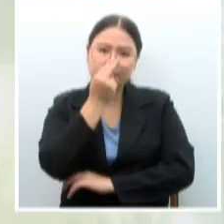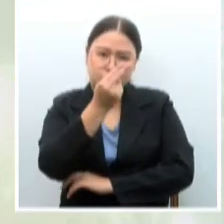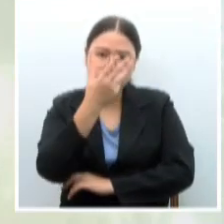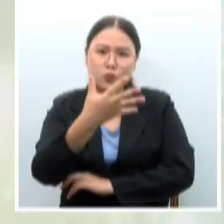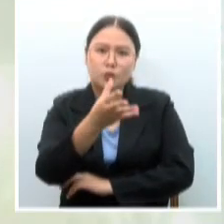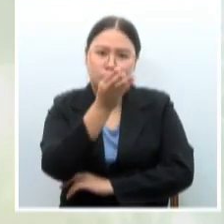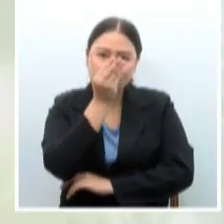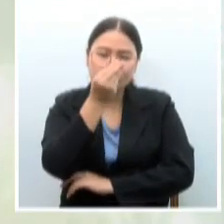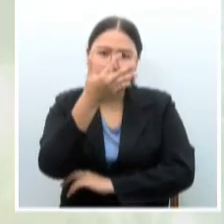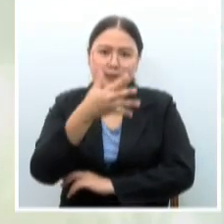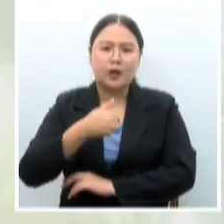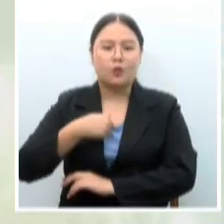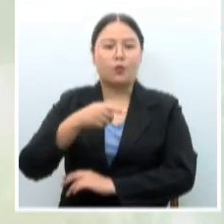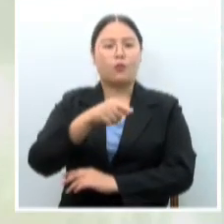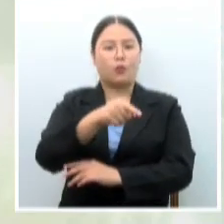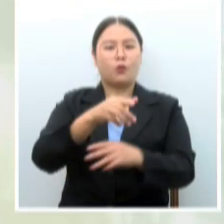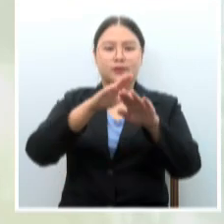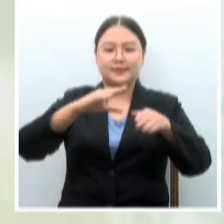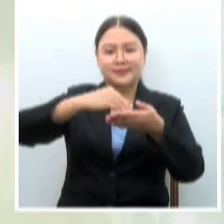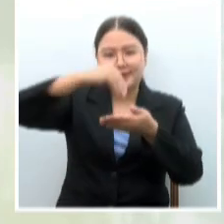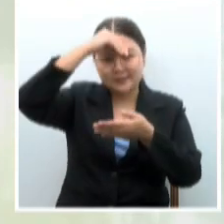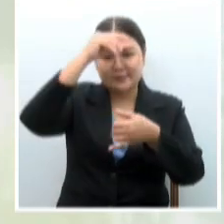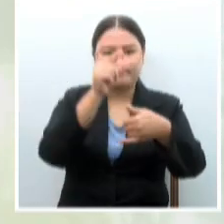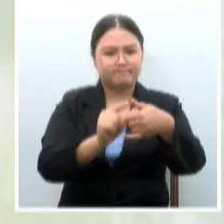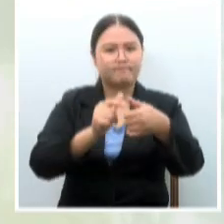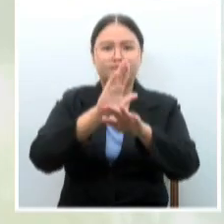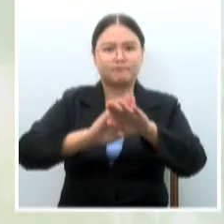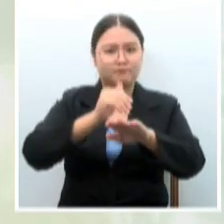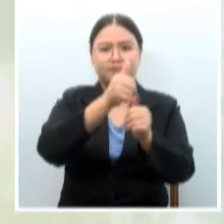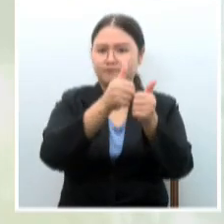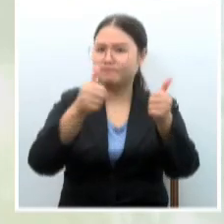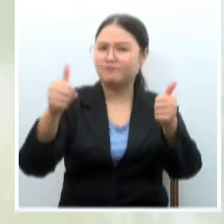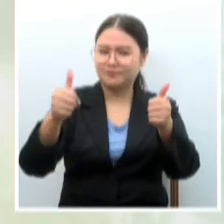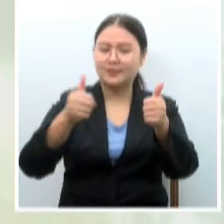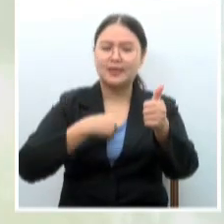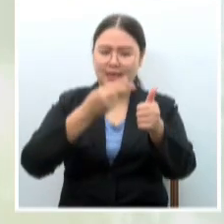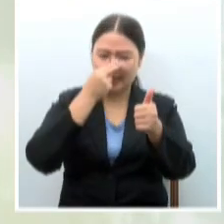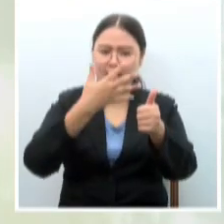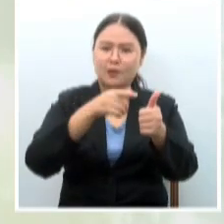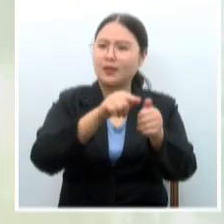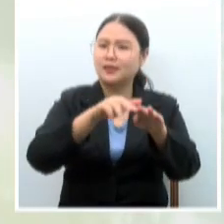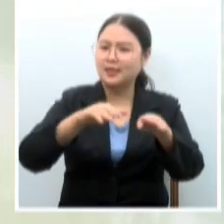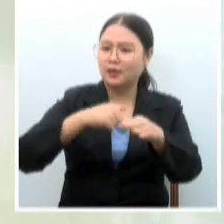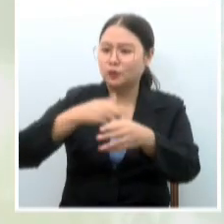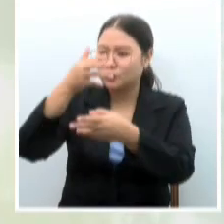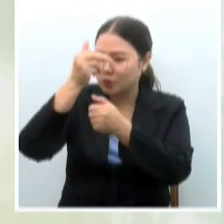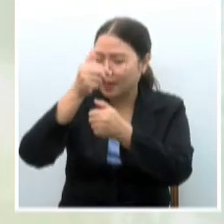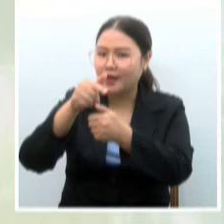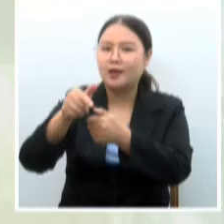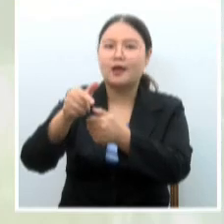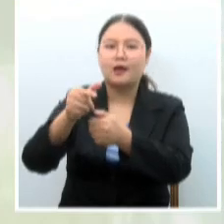ามารถพิเศษของนักเรียนที่ได้เรียนตามความถนัดและความสนใจนะคะเห็นเลยว่าเด็กเป็นโปรเฟชชั่นแน